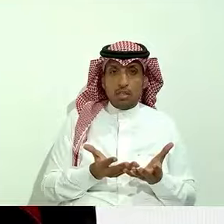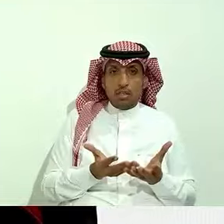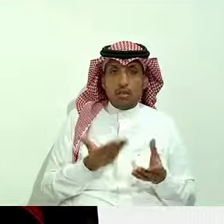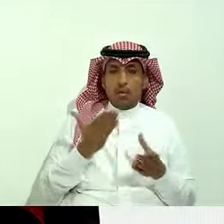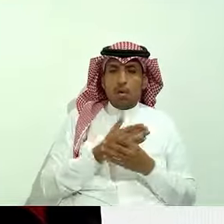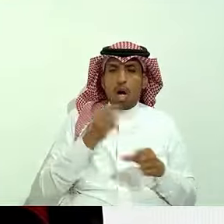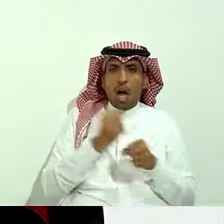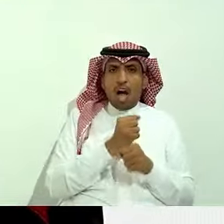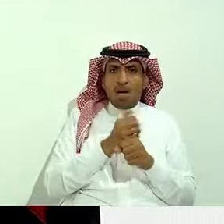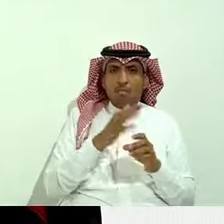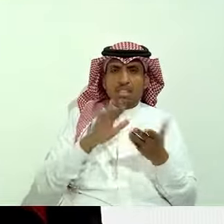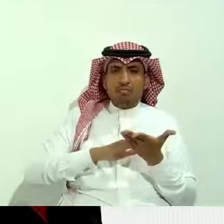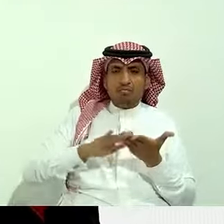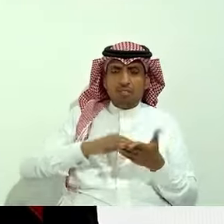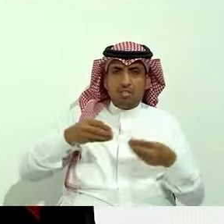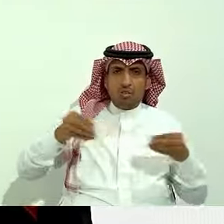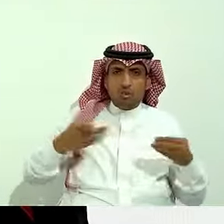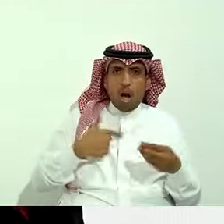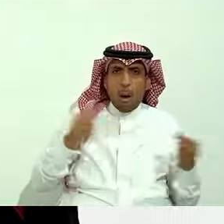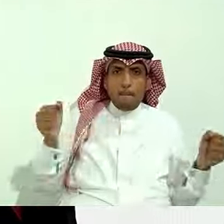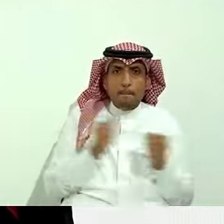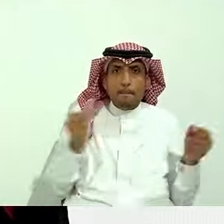الوبر ويستخدم للشتاء.